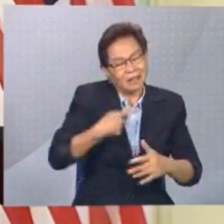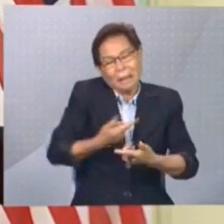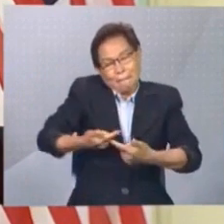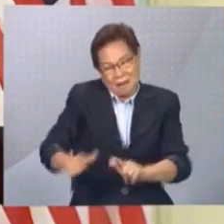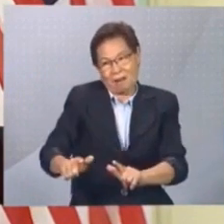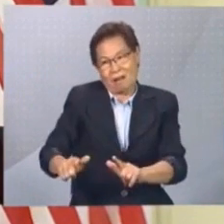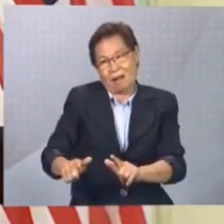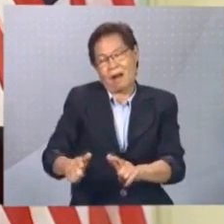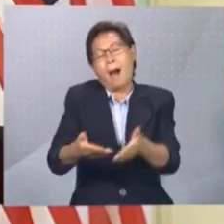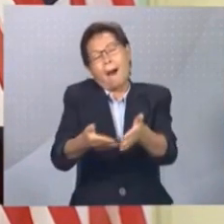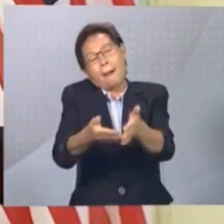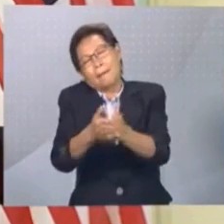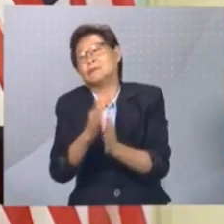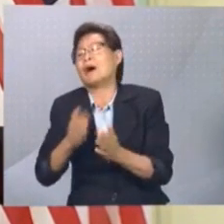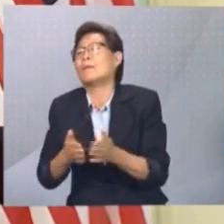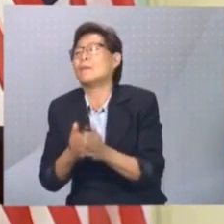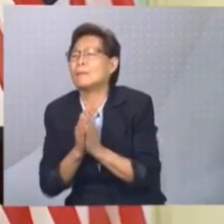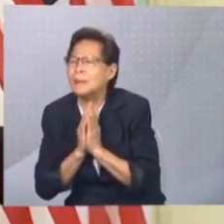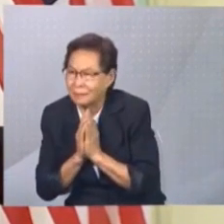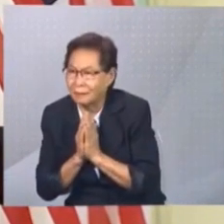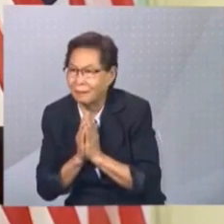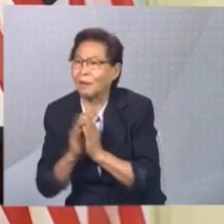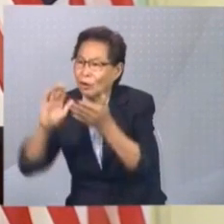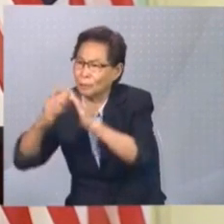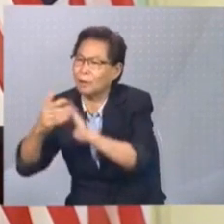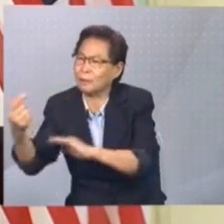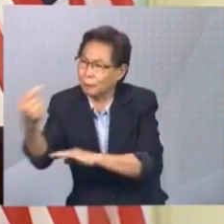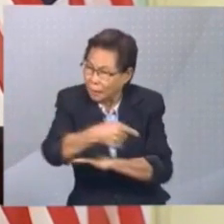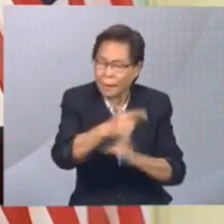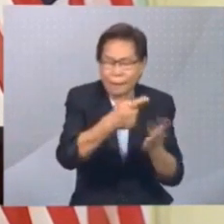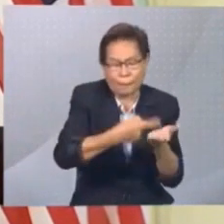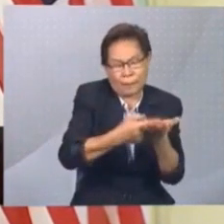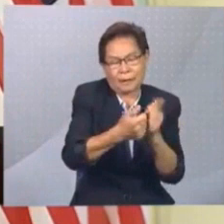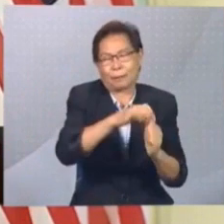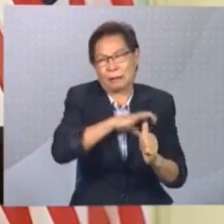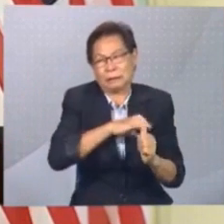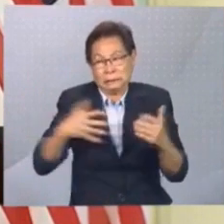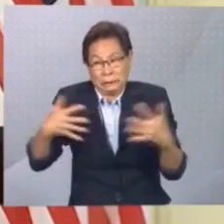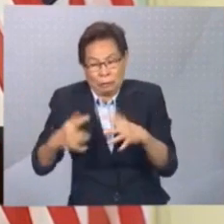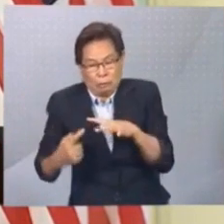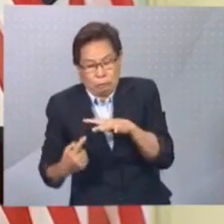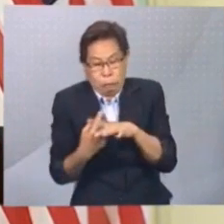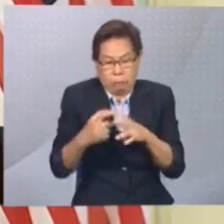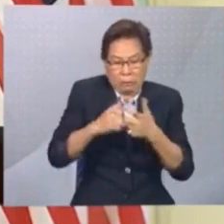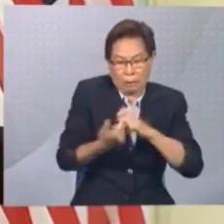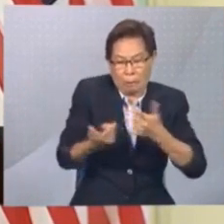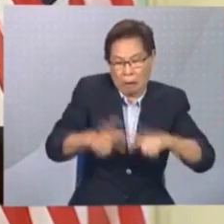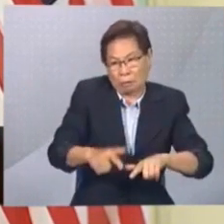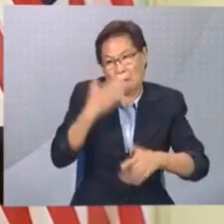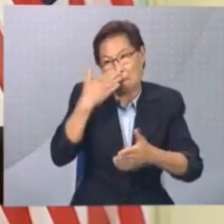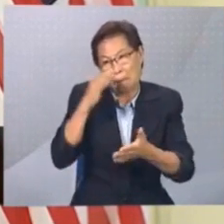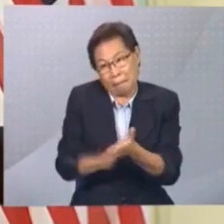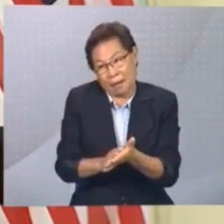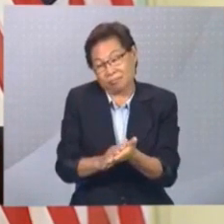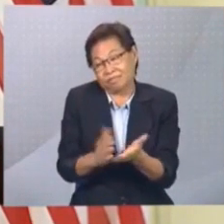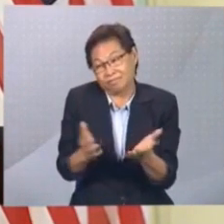Tapi minta mereka berundinglah dengan pihak polis, takut ada timbul masalah yang boleh menyebabkan berlaku sesuatu perkara yang